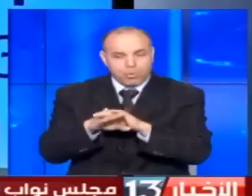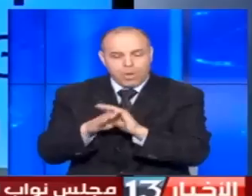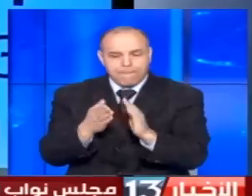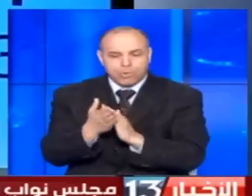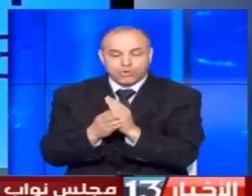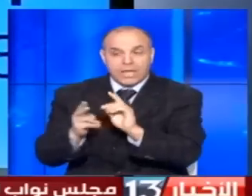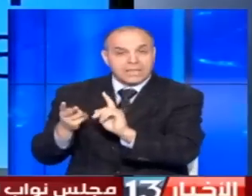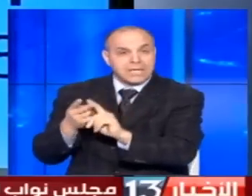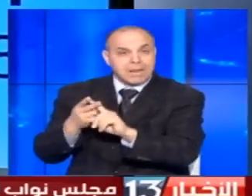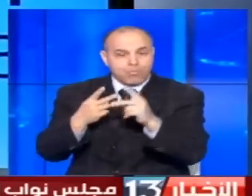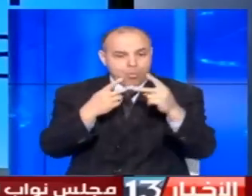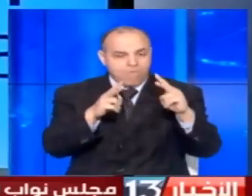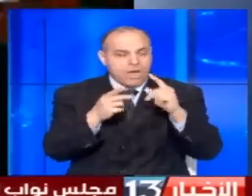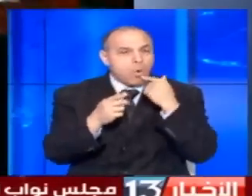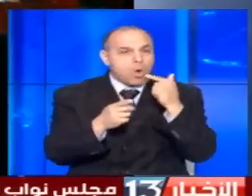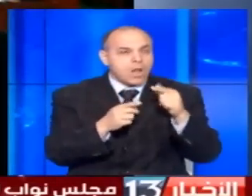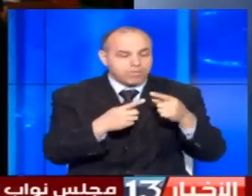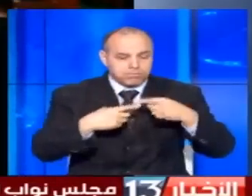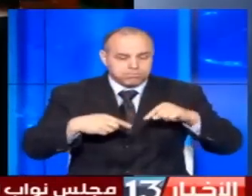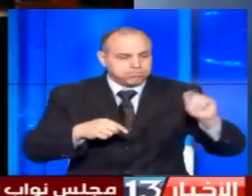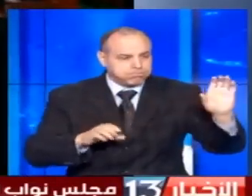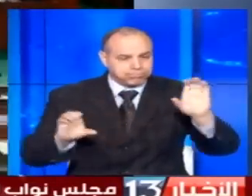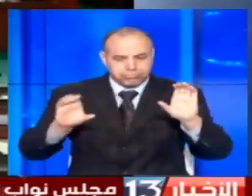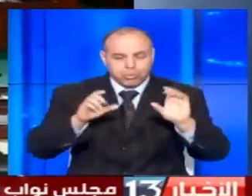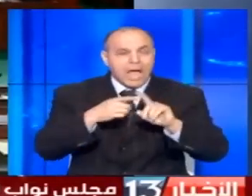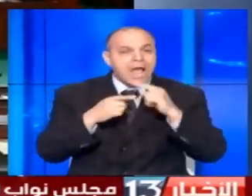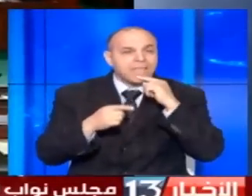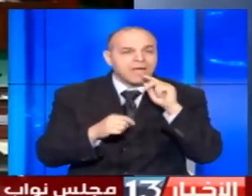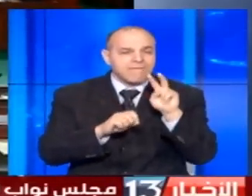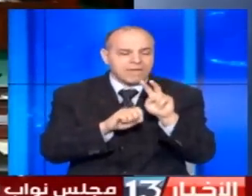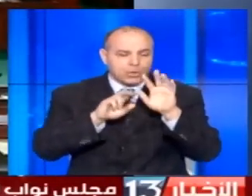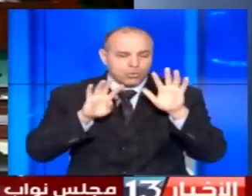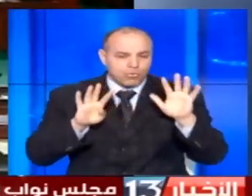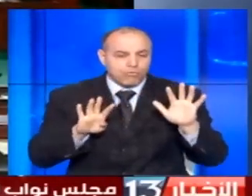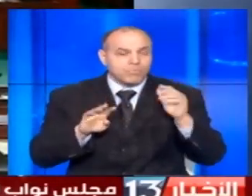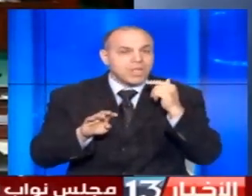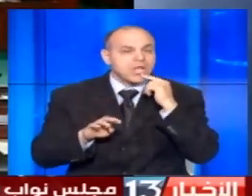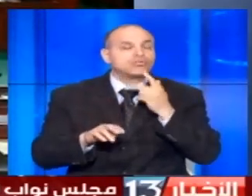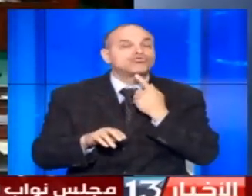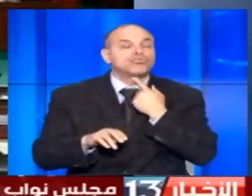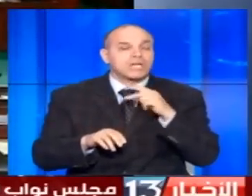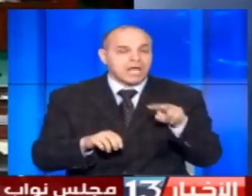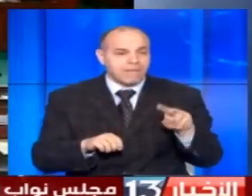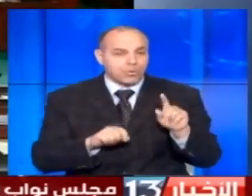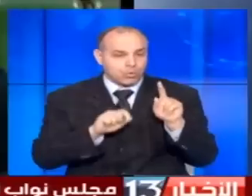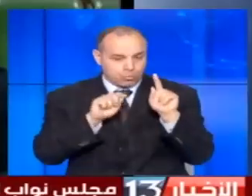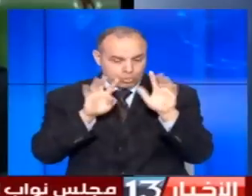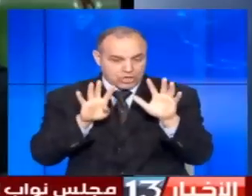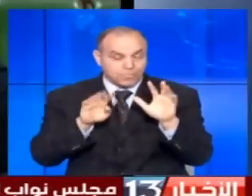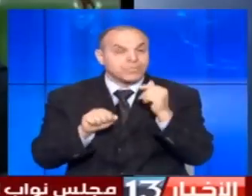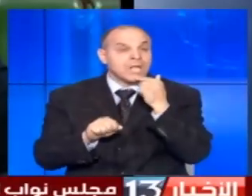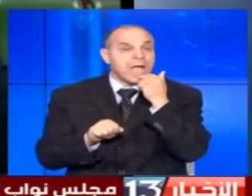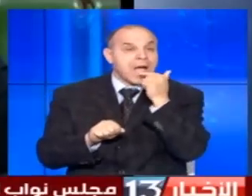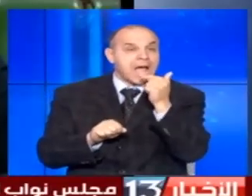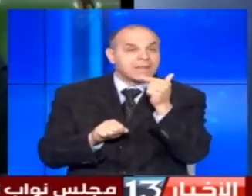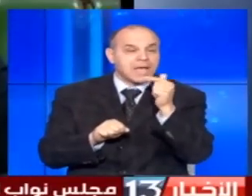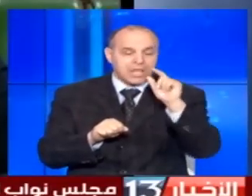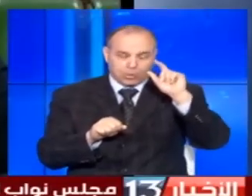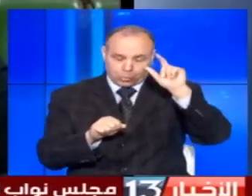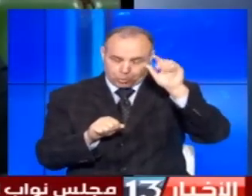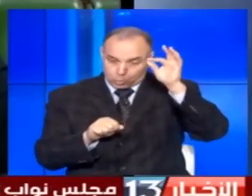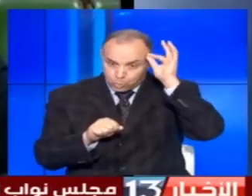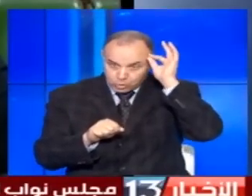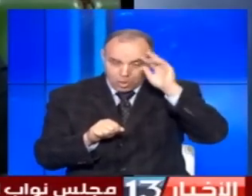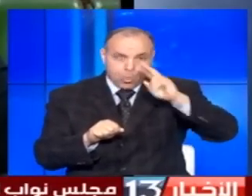المشروع الثاني بالموافقه على عقد التمويل المبرم في ال9 من جوان 2018 بين الجمهوريه